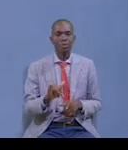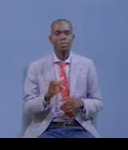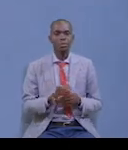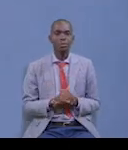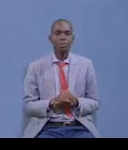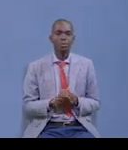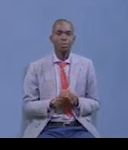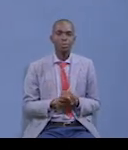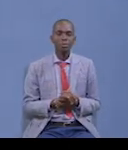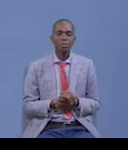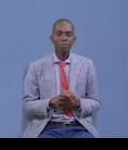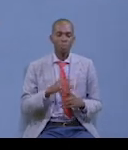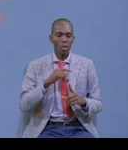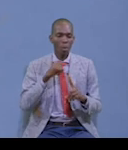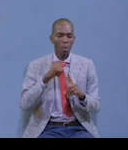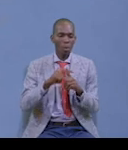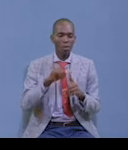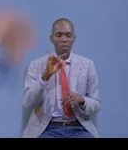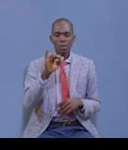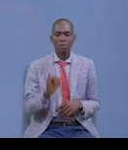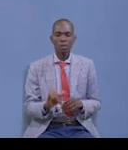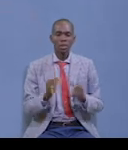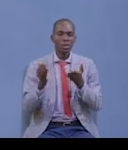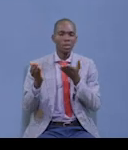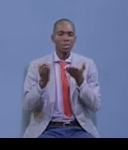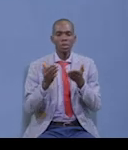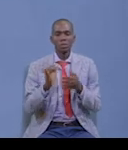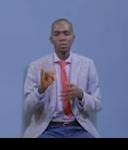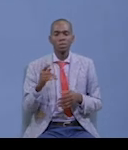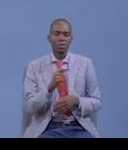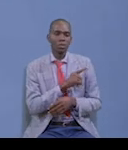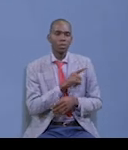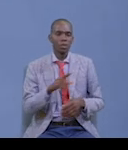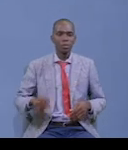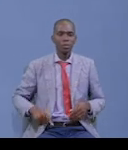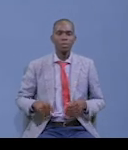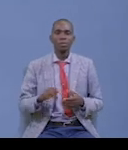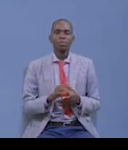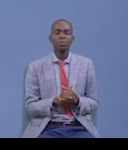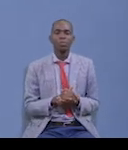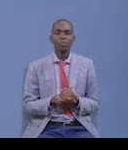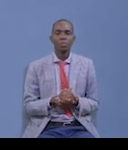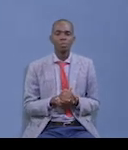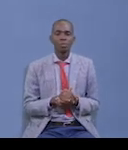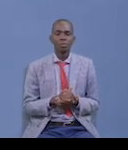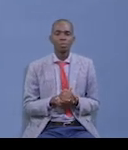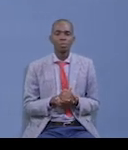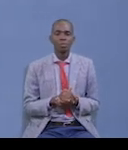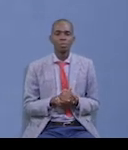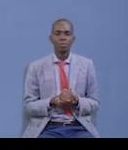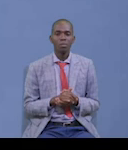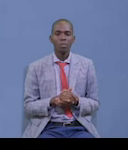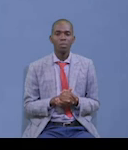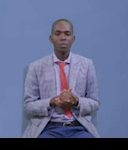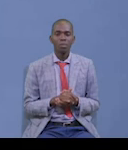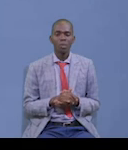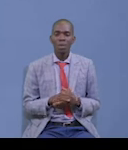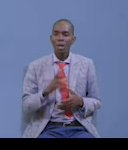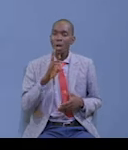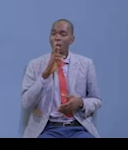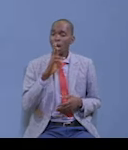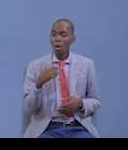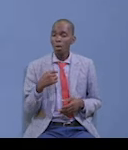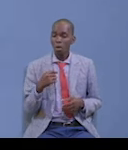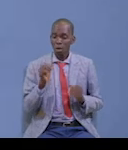అండర్లైన్ చేసుకోండి. Positively serving the Lord. సానుకూలముగా ప్రభువుకు సేవ చేయడం. Can we negatively serve